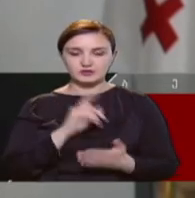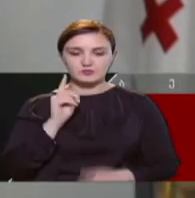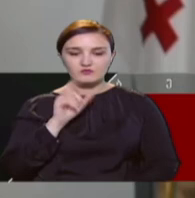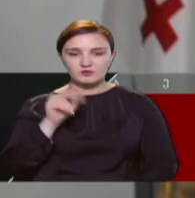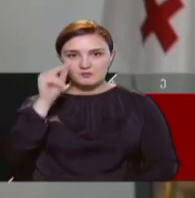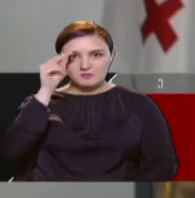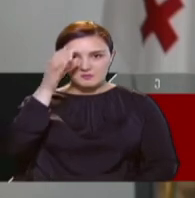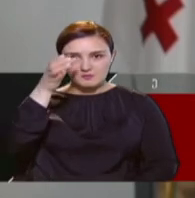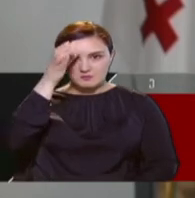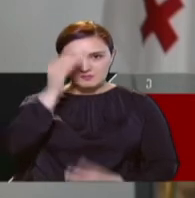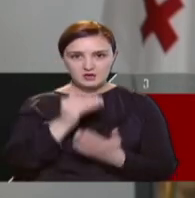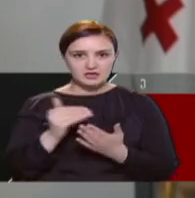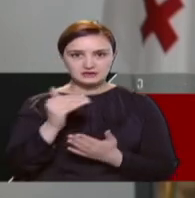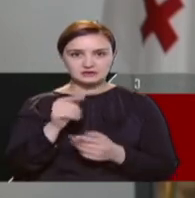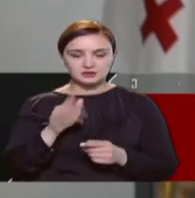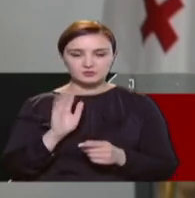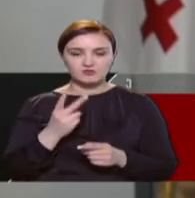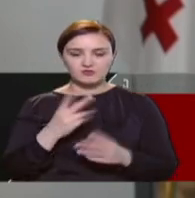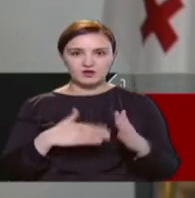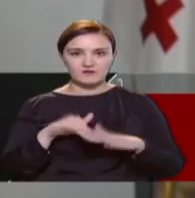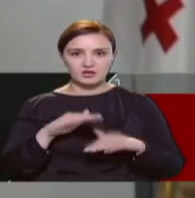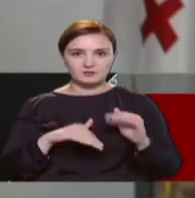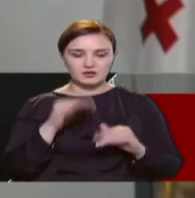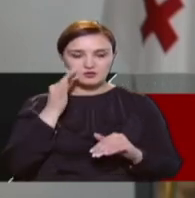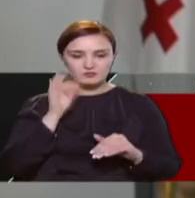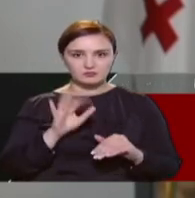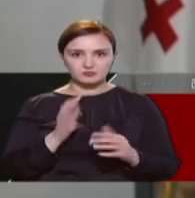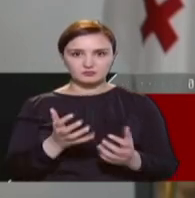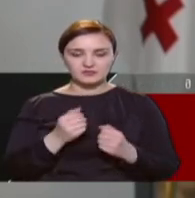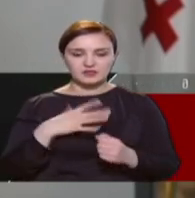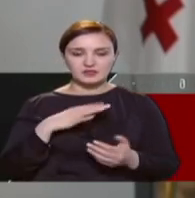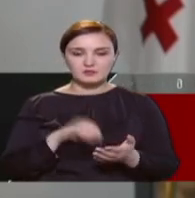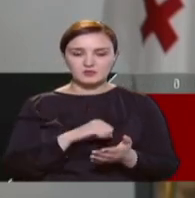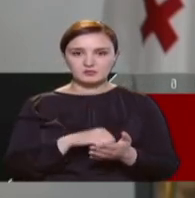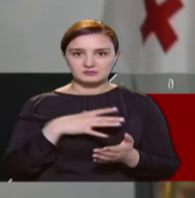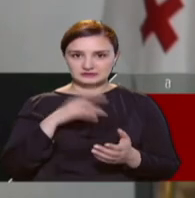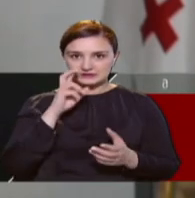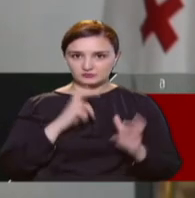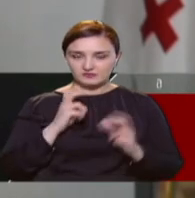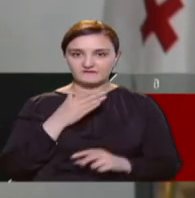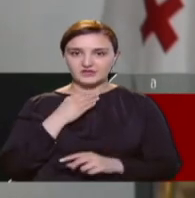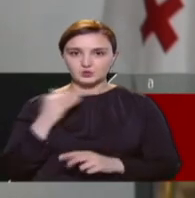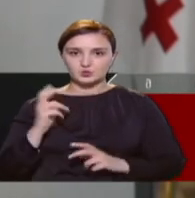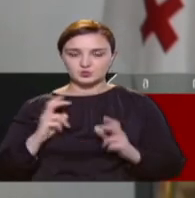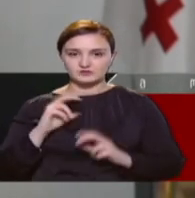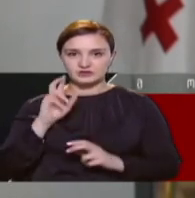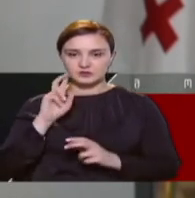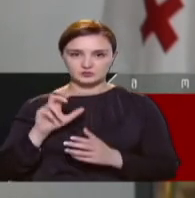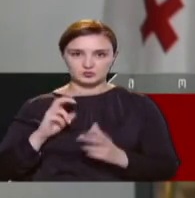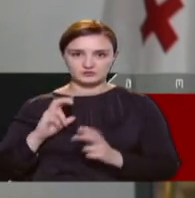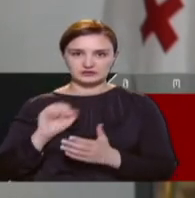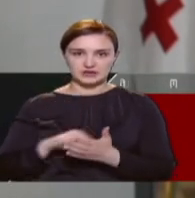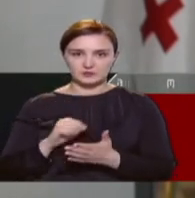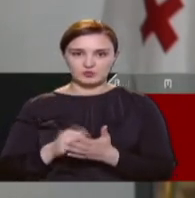მაგისტრატებს მოიცემა საშუალება, რომ მიიღონ ორი კვალიფიკაცია, ორი დიპლომი თბილისის სახელმწიფო უნივერსიტეტის და ვილნიუსის სახელმწიფო